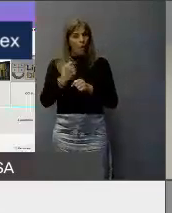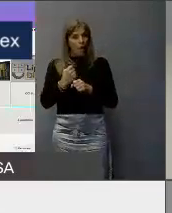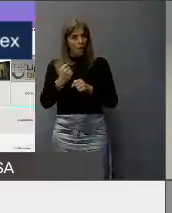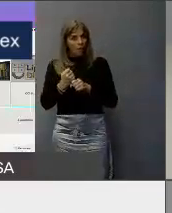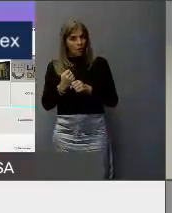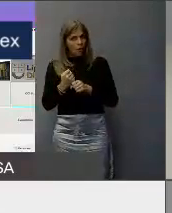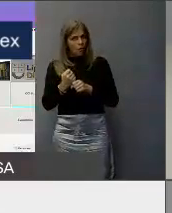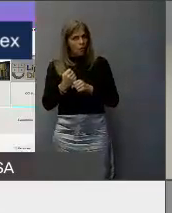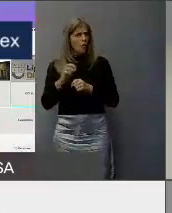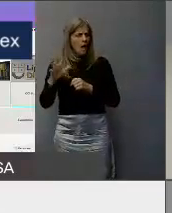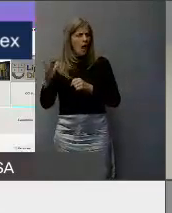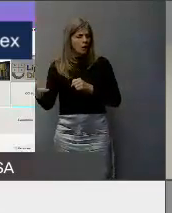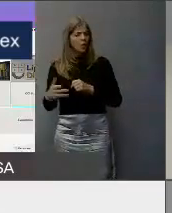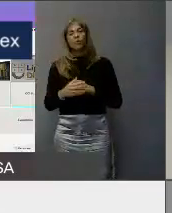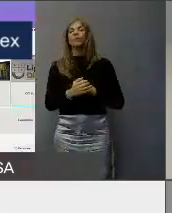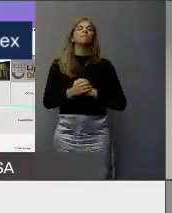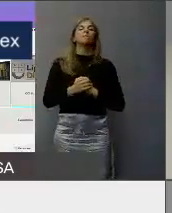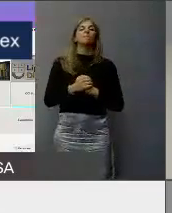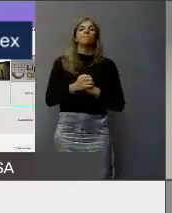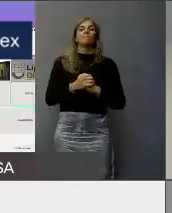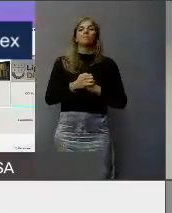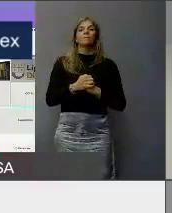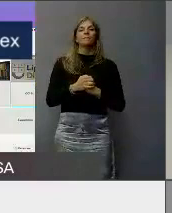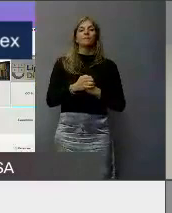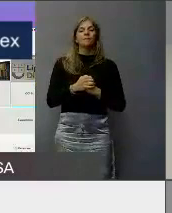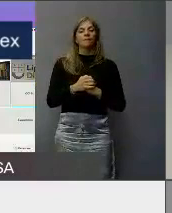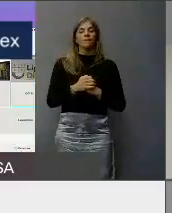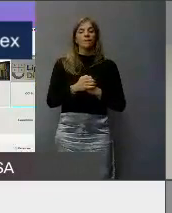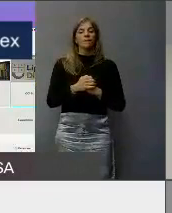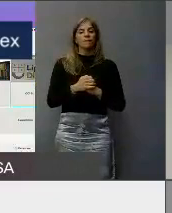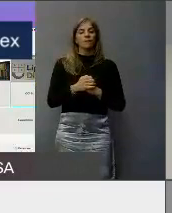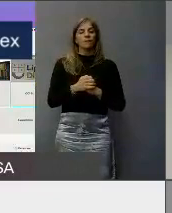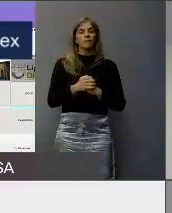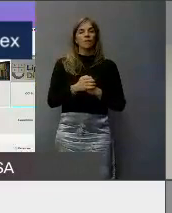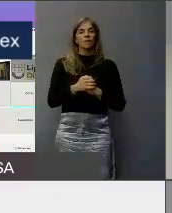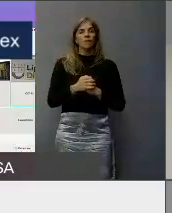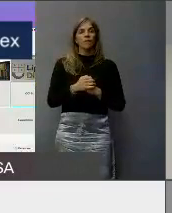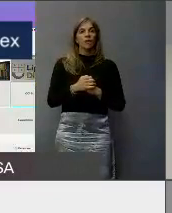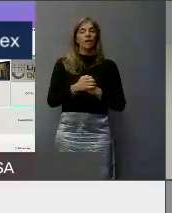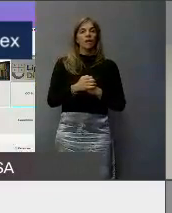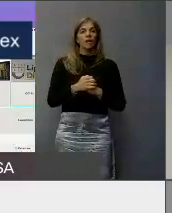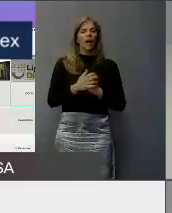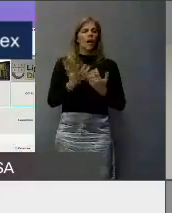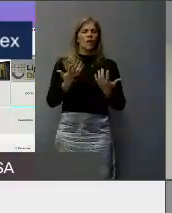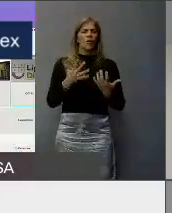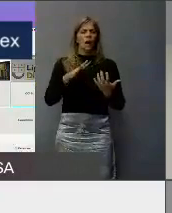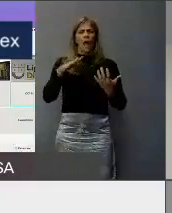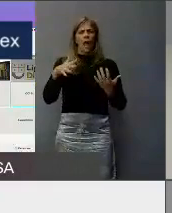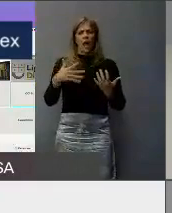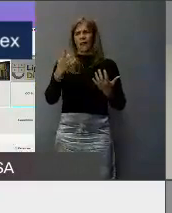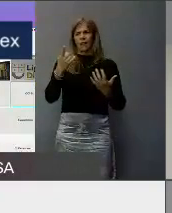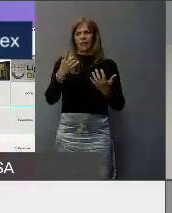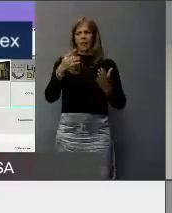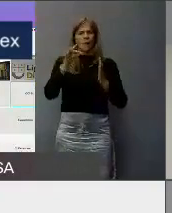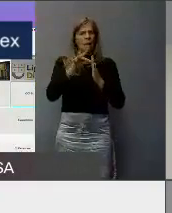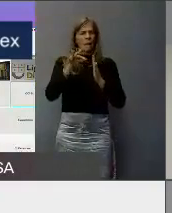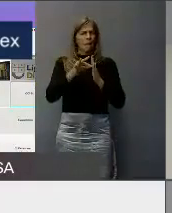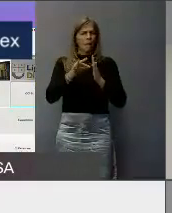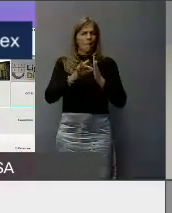altro quindi straccio altri punti ho elencato nelle premesse